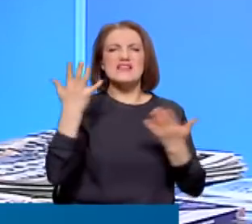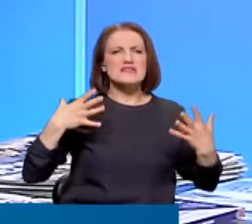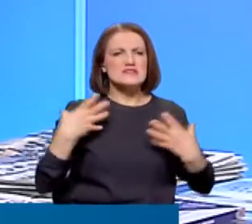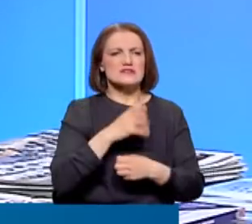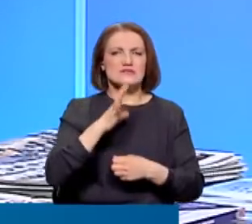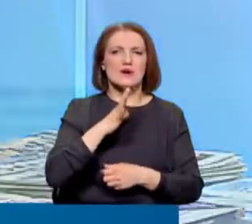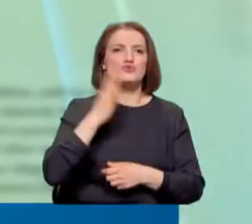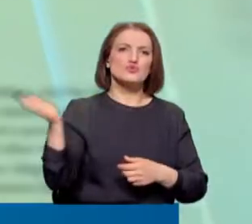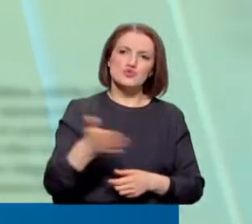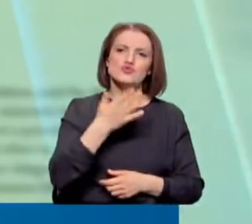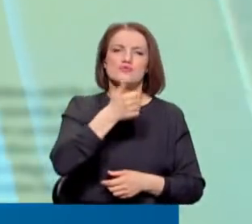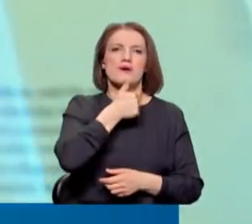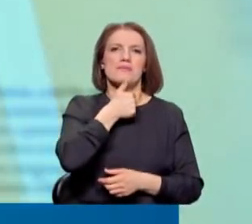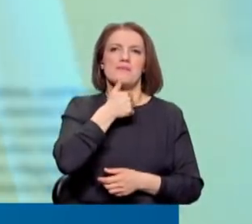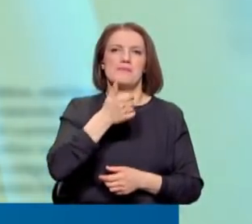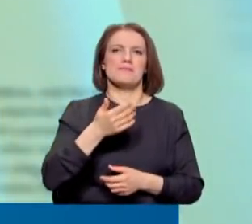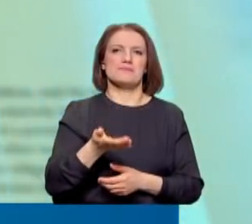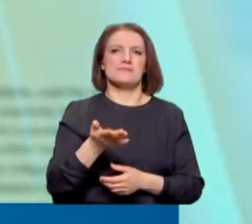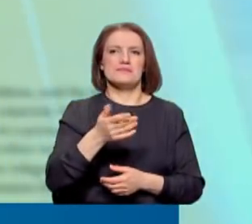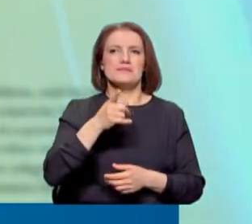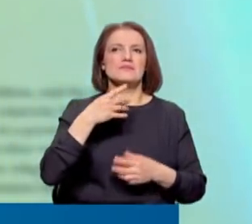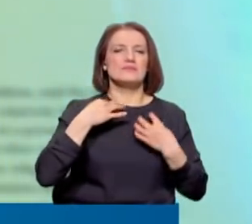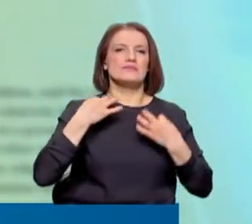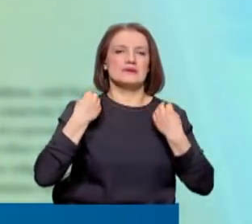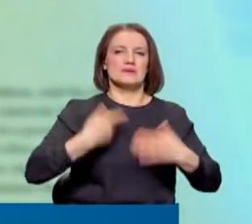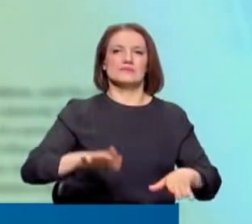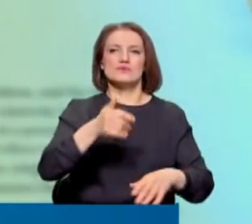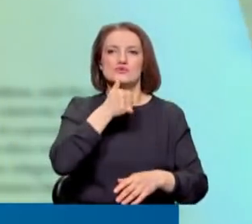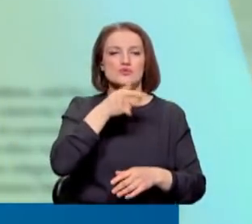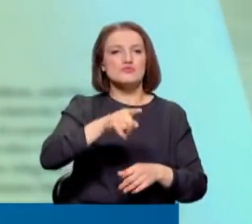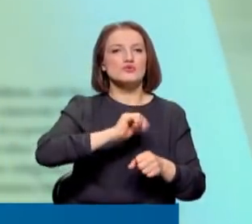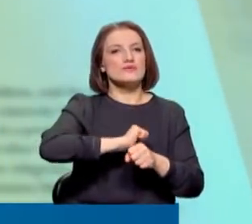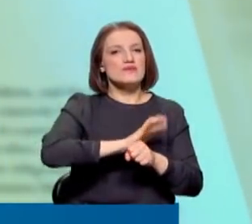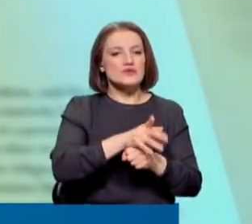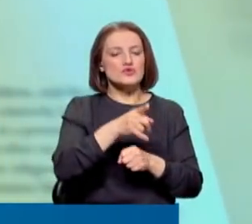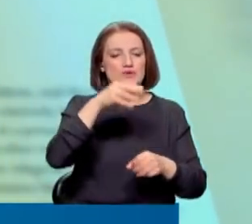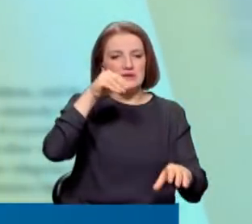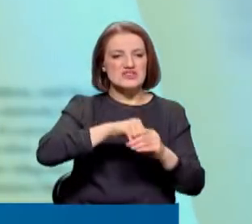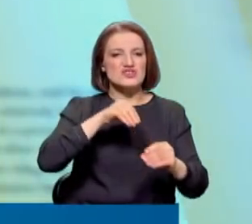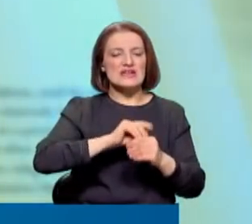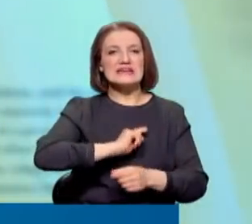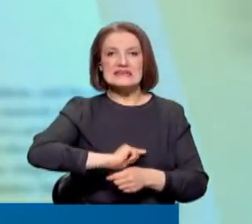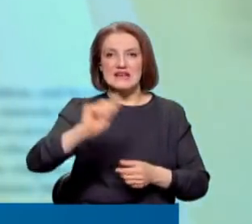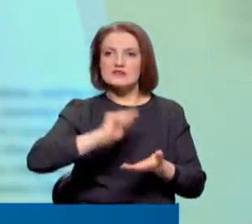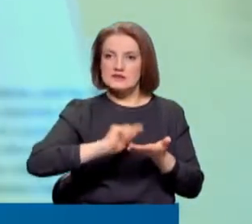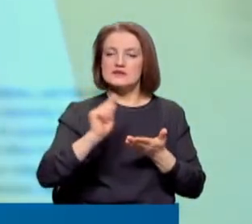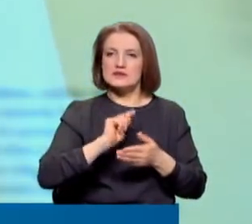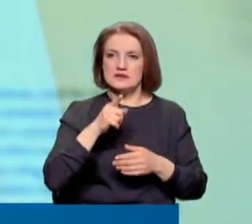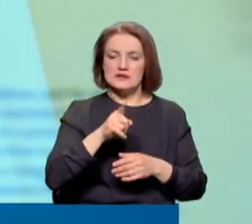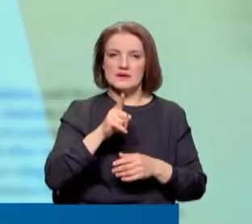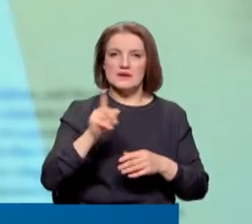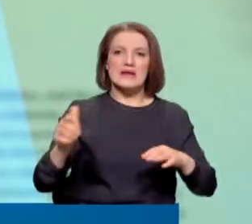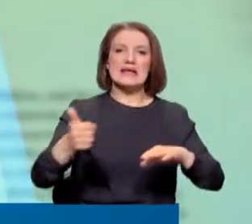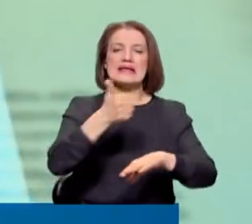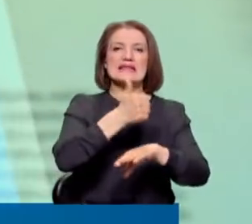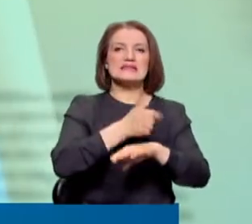düş babam artık Düş yakamızdan ünlü Popstar Tarkan Bu sözleri pandemi için yazdığını söylemesine rağmen iktidar